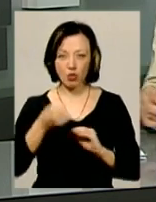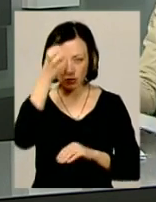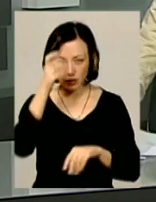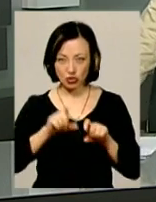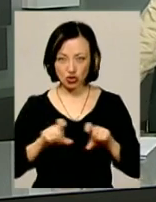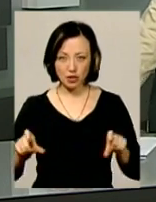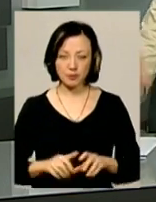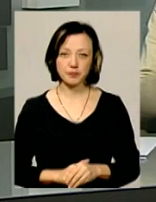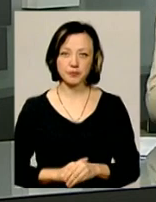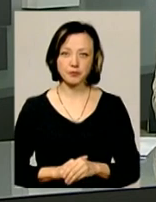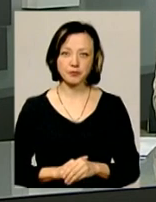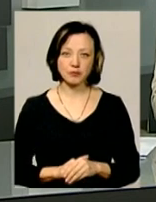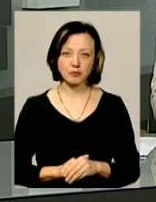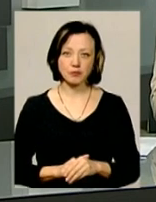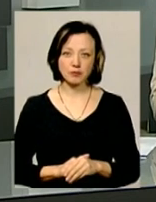шкіл.